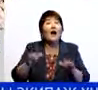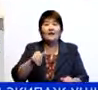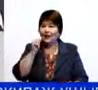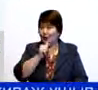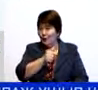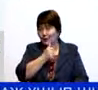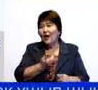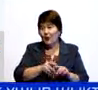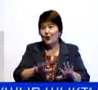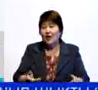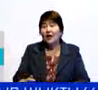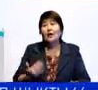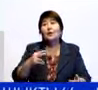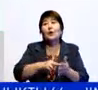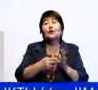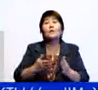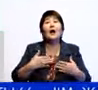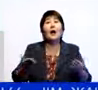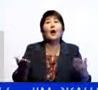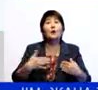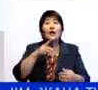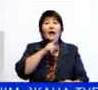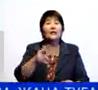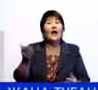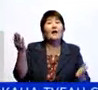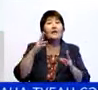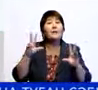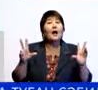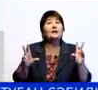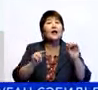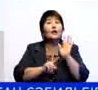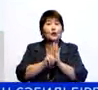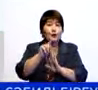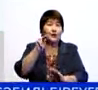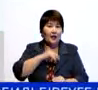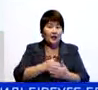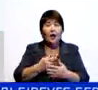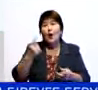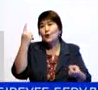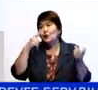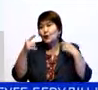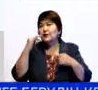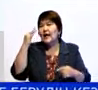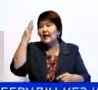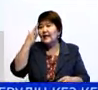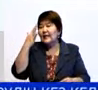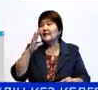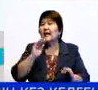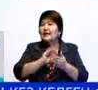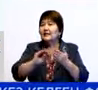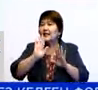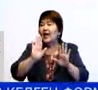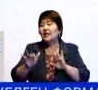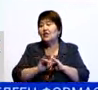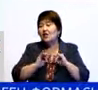құпия күйінде. Бұл жобаны маған ұсынған сәттен-ақ фильмнің сәтті шығуына кірісіп кеттім. Туындының идеясы мен сценарийін жетілдіру